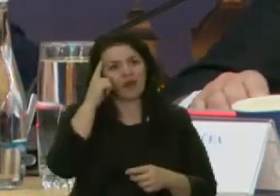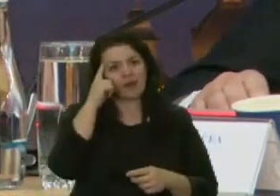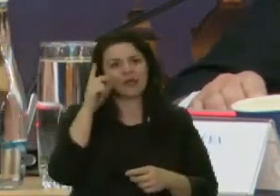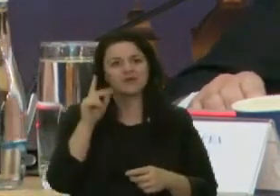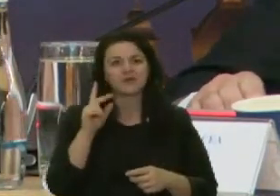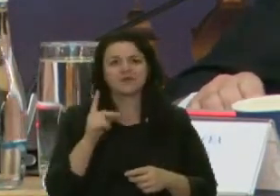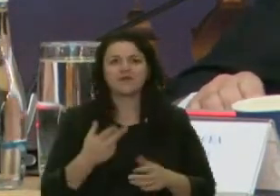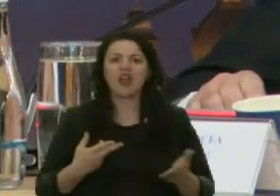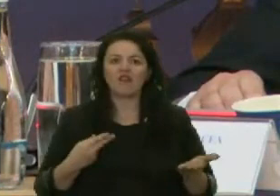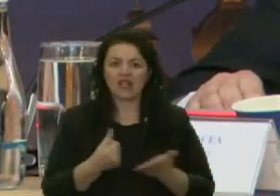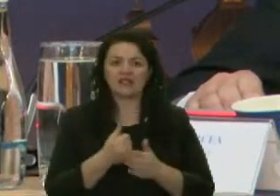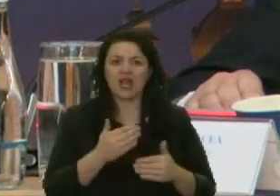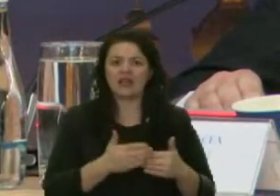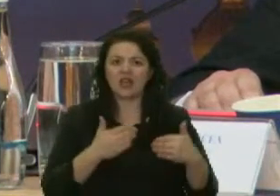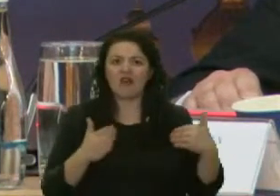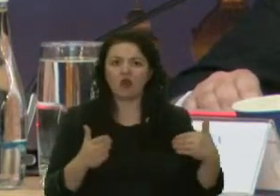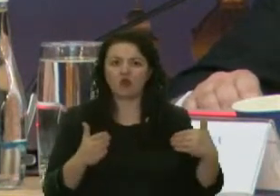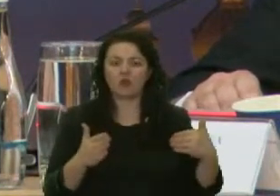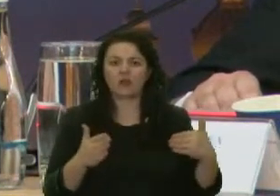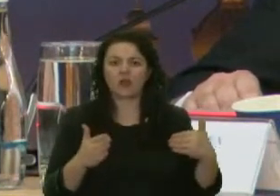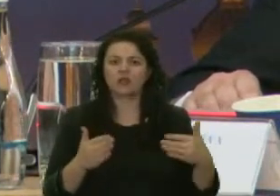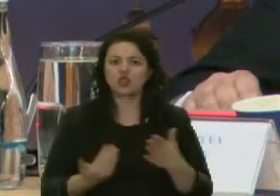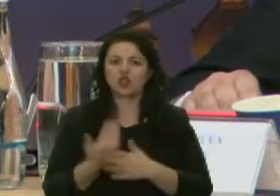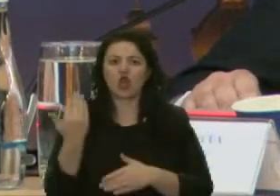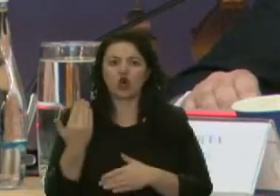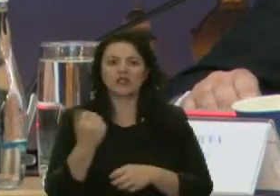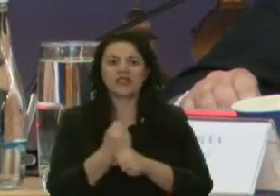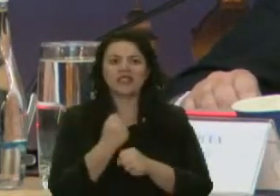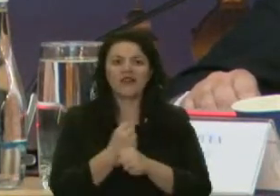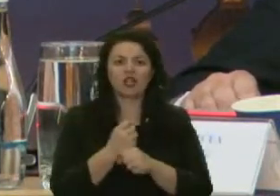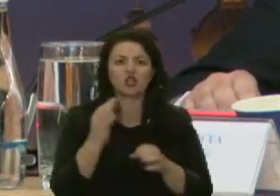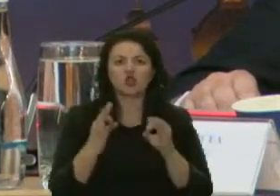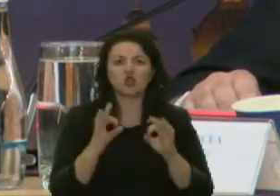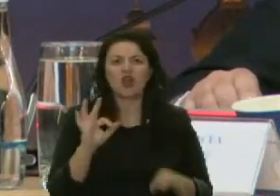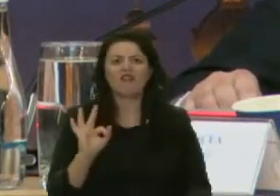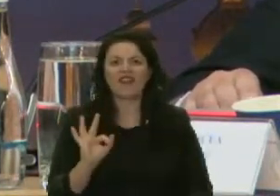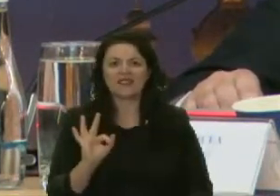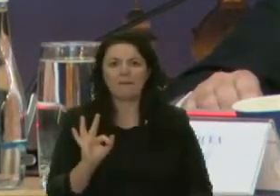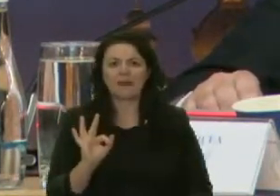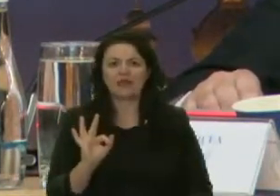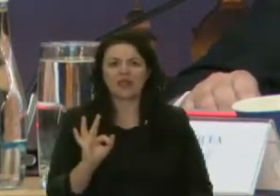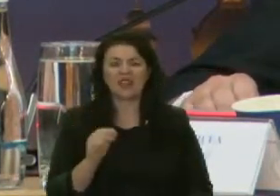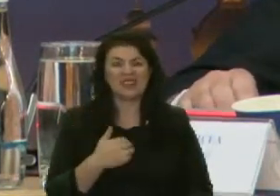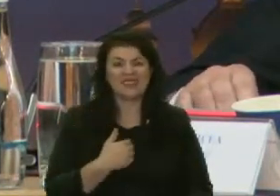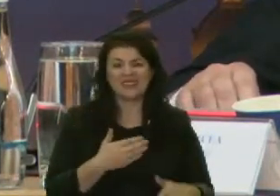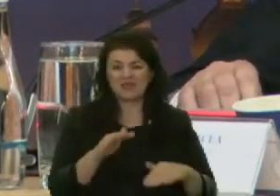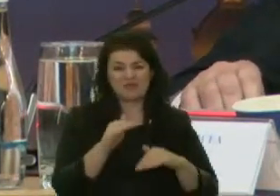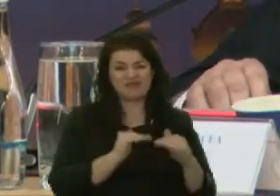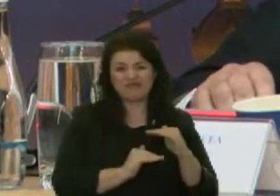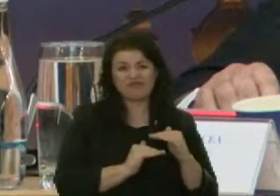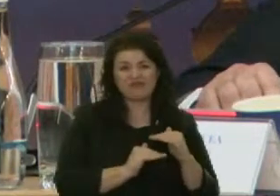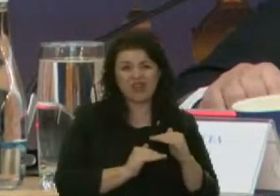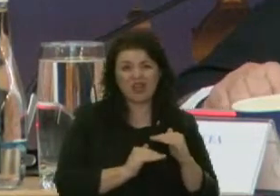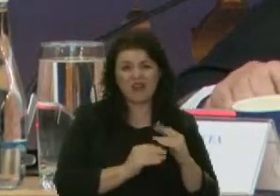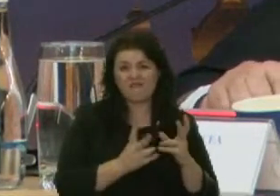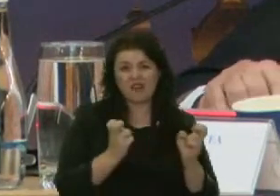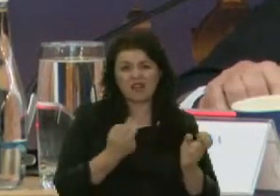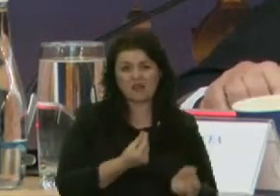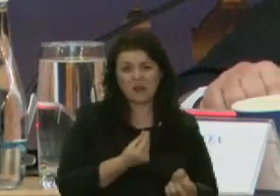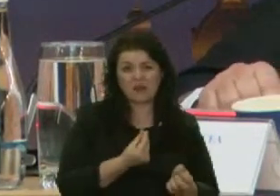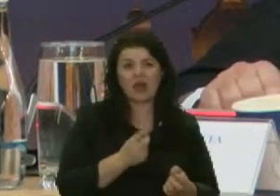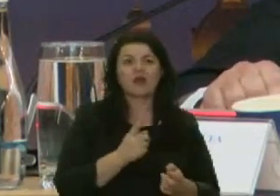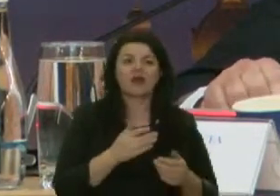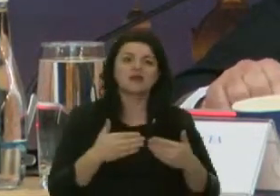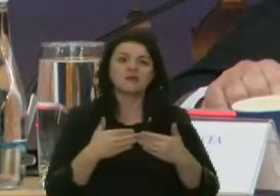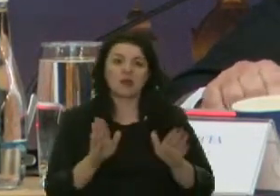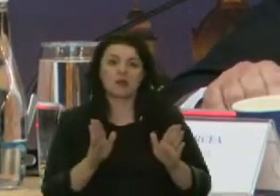asigurat Finanțarea trecem la nivelul următor Din nou iară să fac un studiu de fezabilitate ca să să l țin în sertar și să n am finanțare Când se va deschide